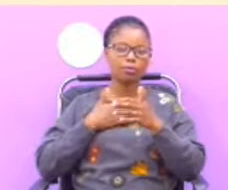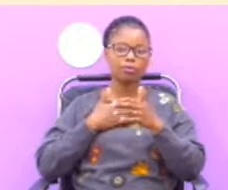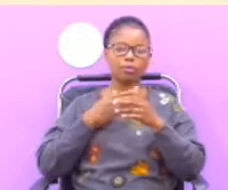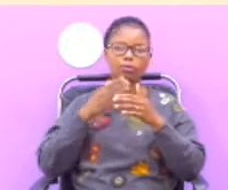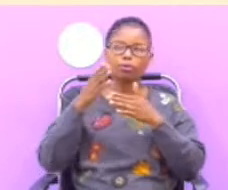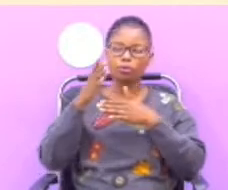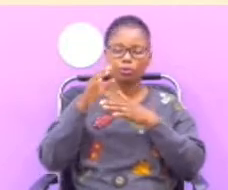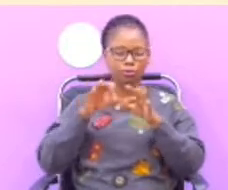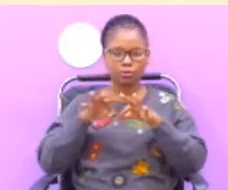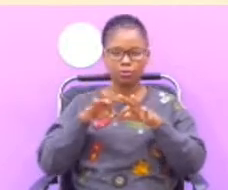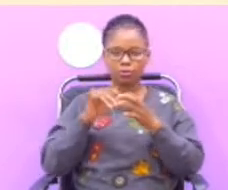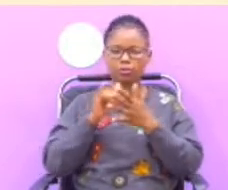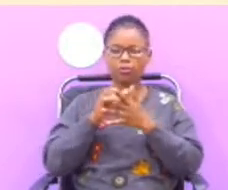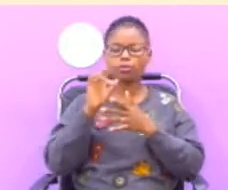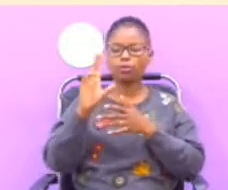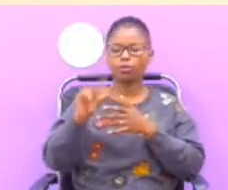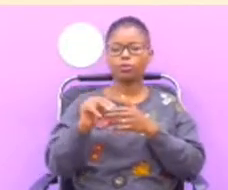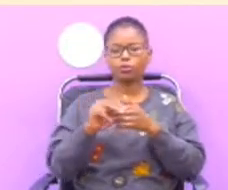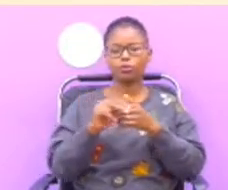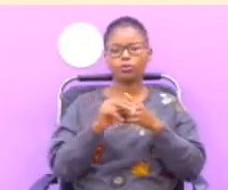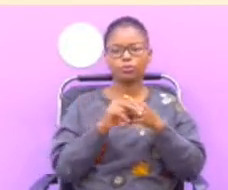uguo